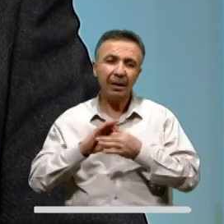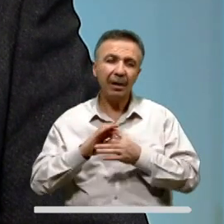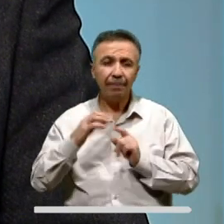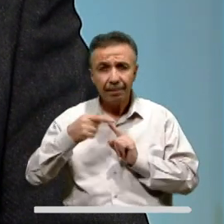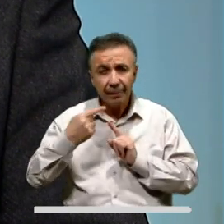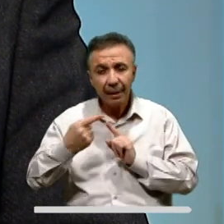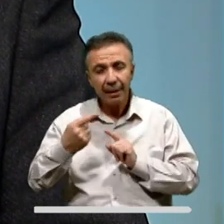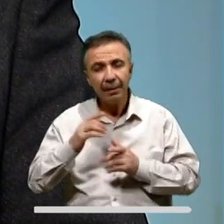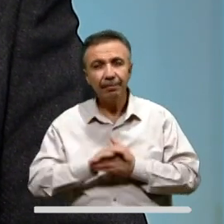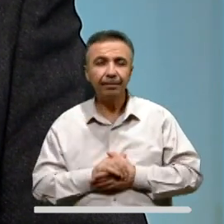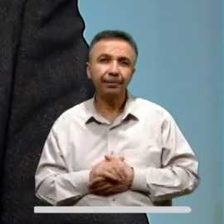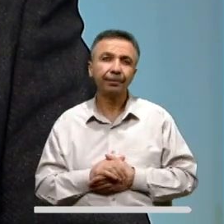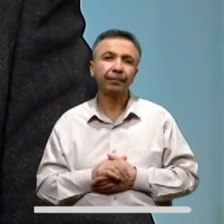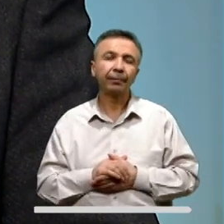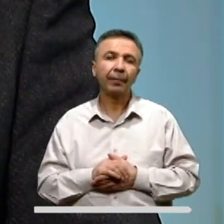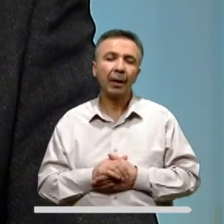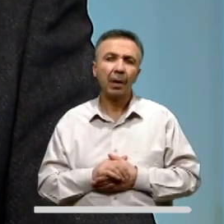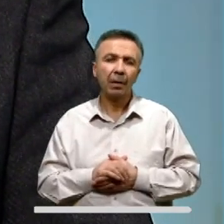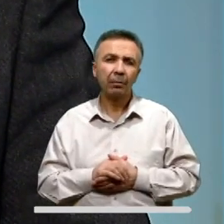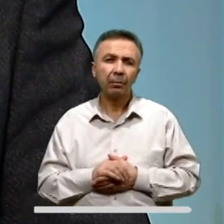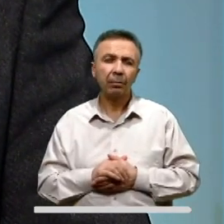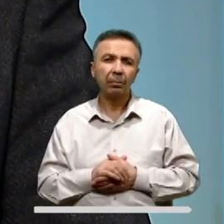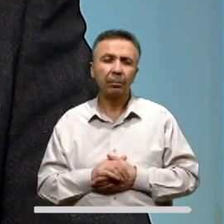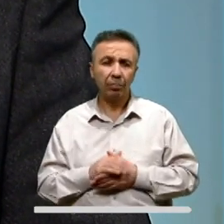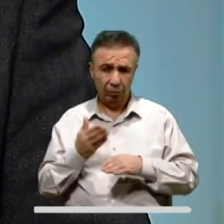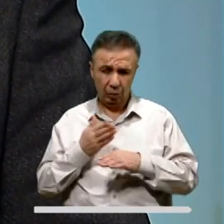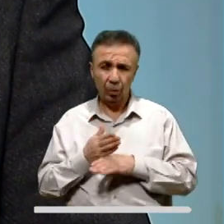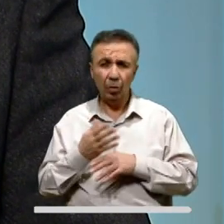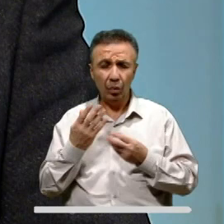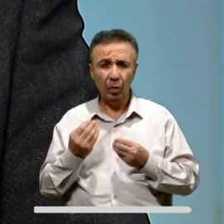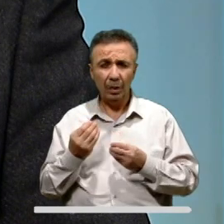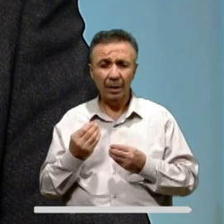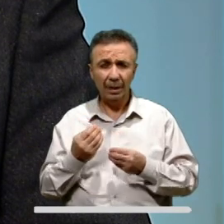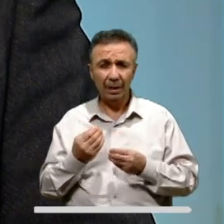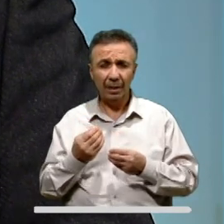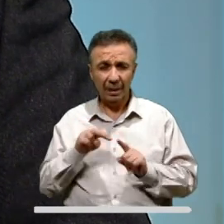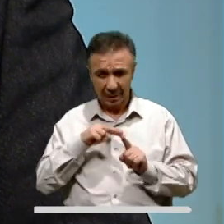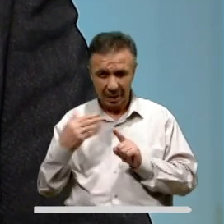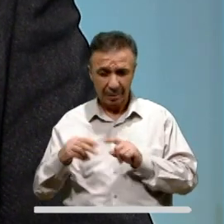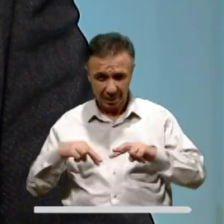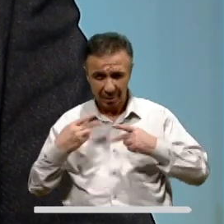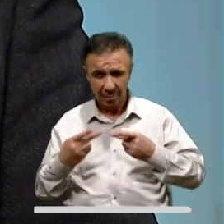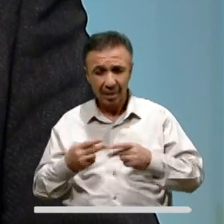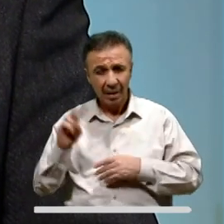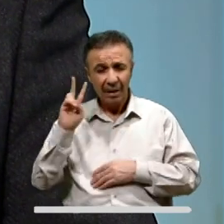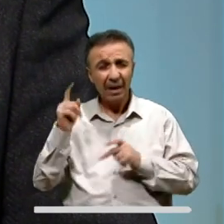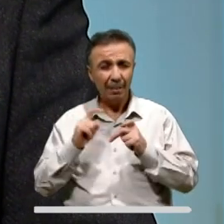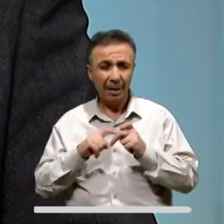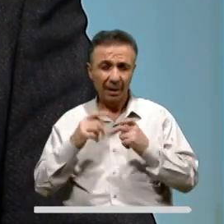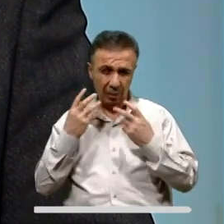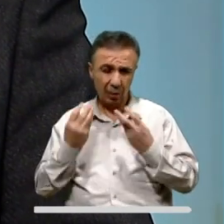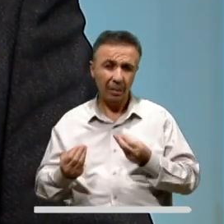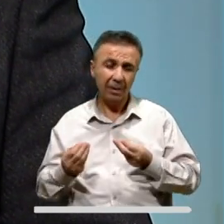rivayetlerde kuvvetli rivayet, sahabeden nakledilen rivayet 20 rekat